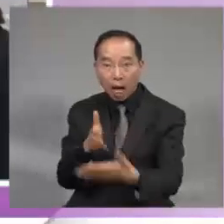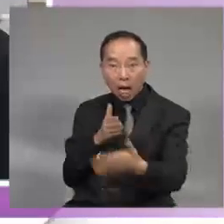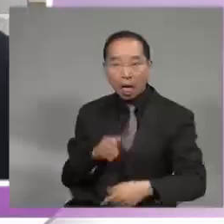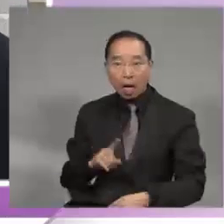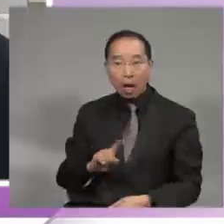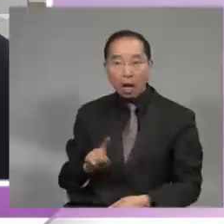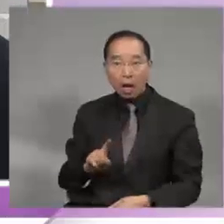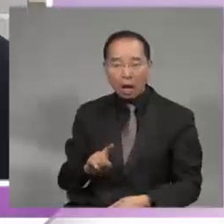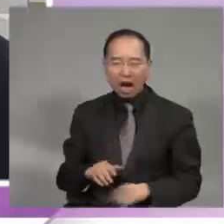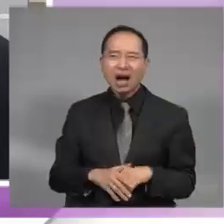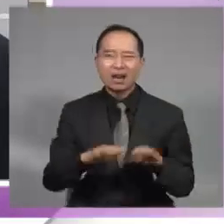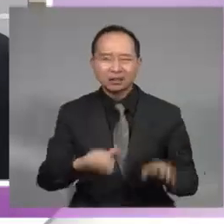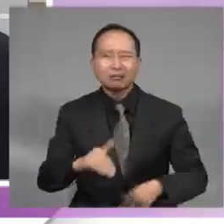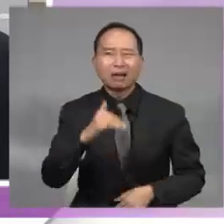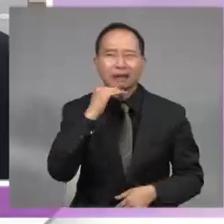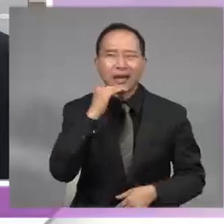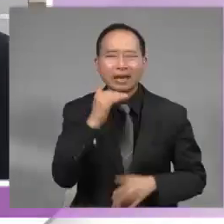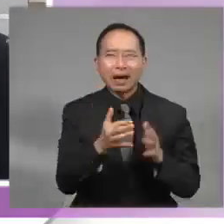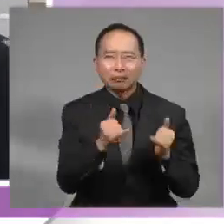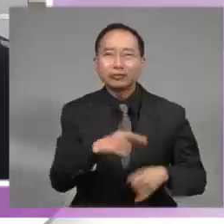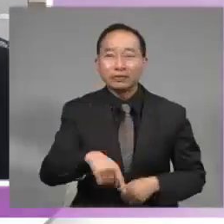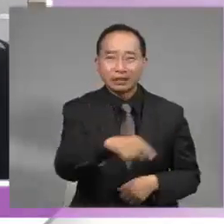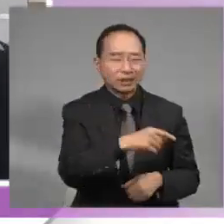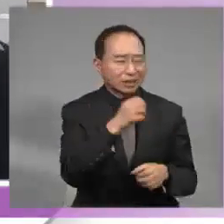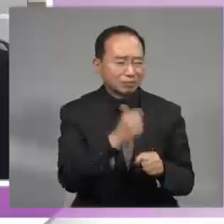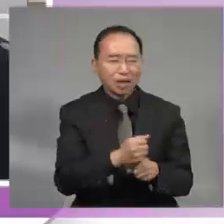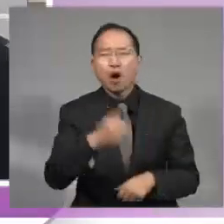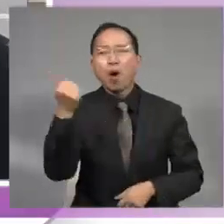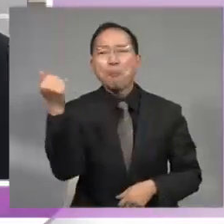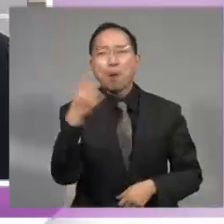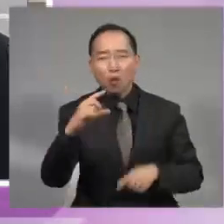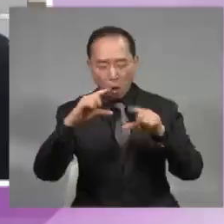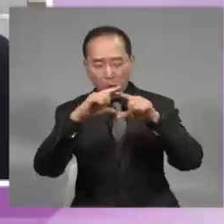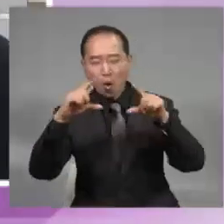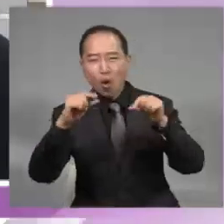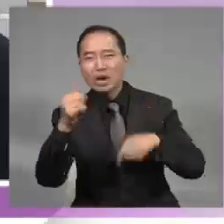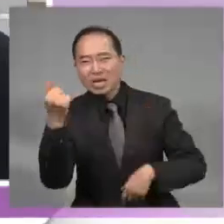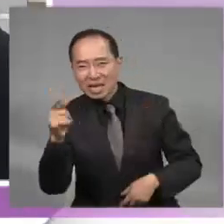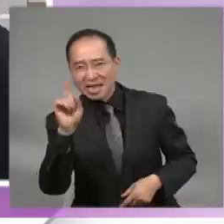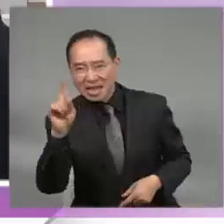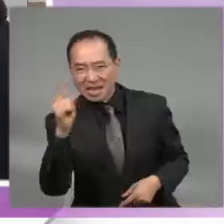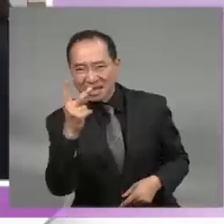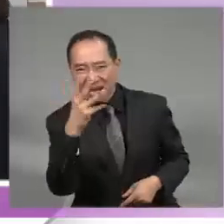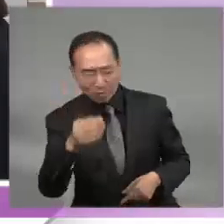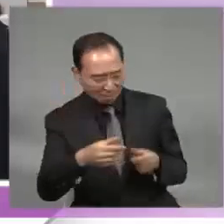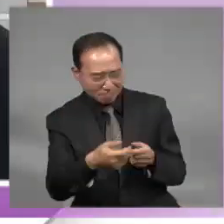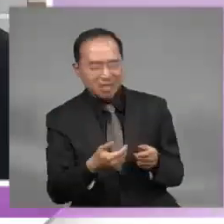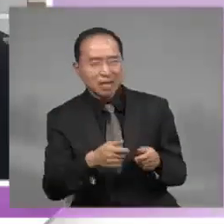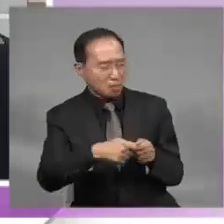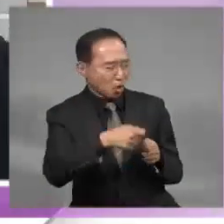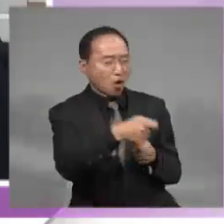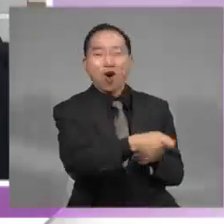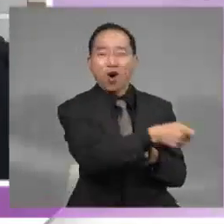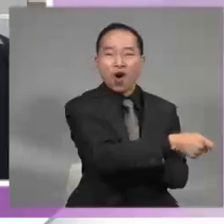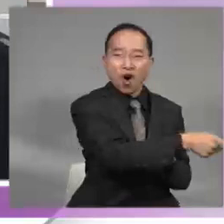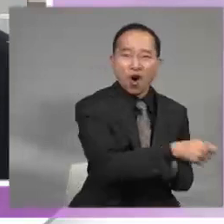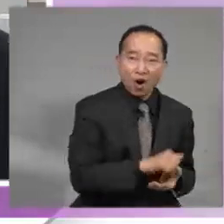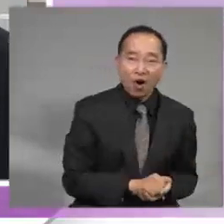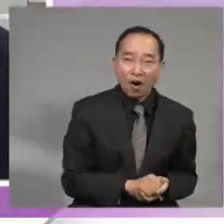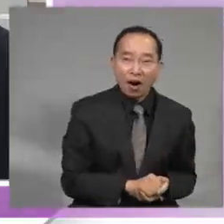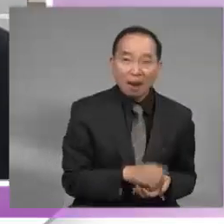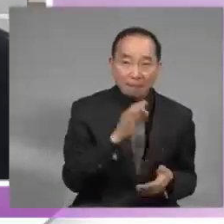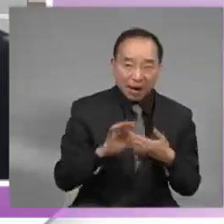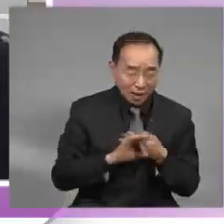대기하고 계신 분들이 다 번호표를 받으셨을 것 같고요. 번호표를 받아요? 네, 6시 이전에 도착하셔서 대기 중이신 분들은 한 10분 정도 전이